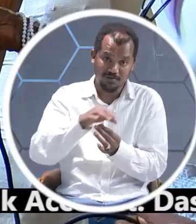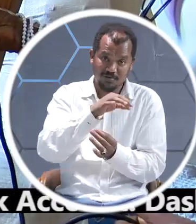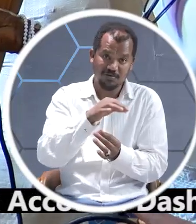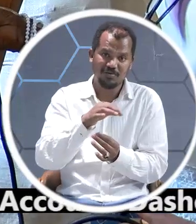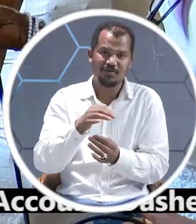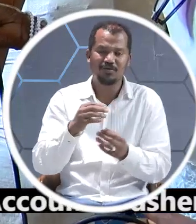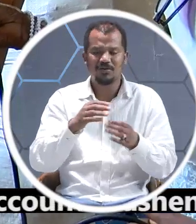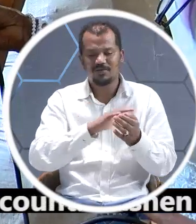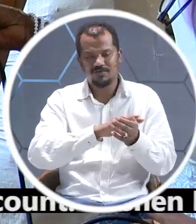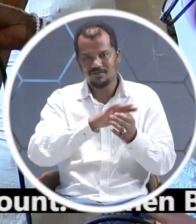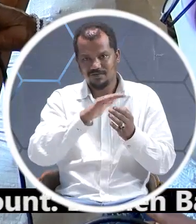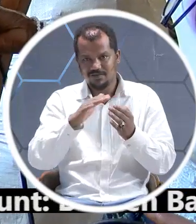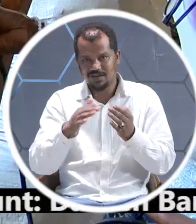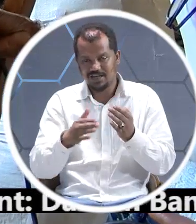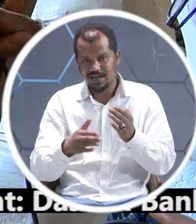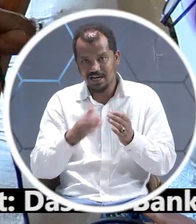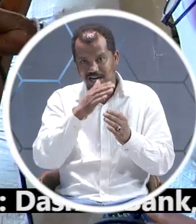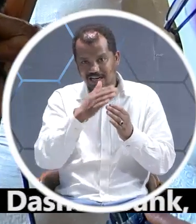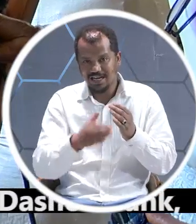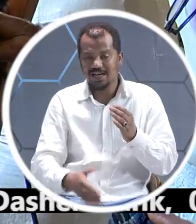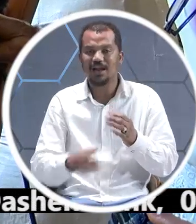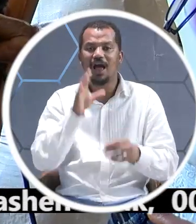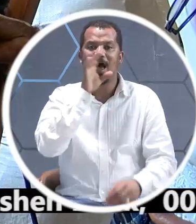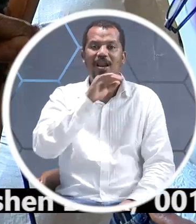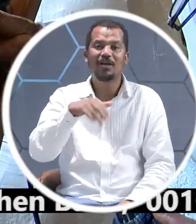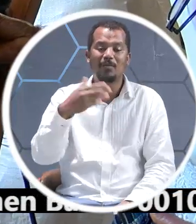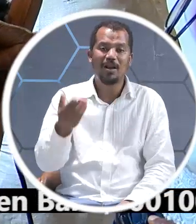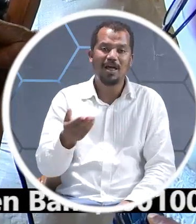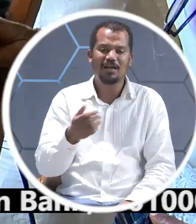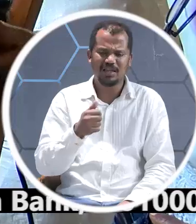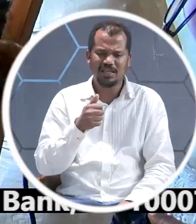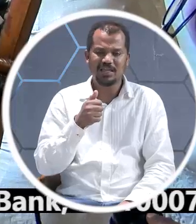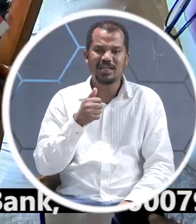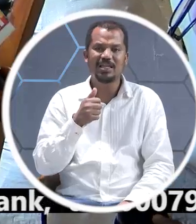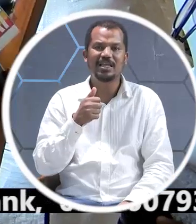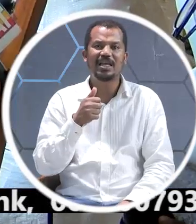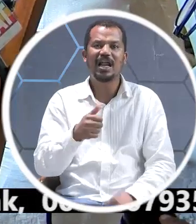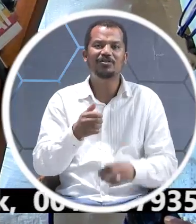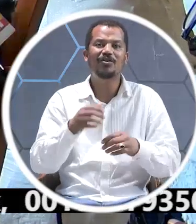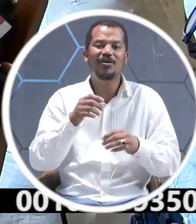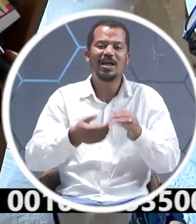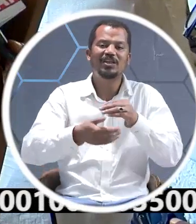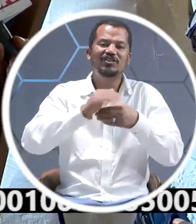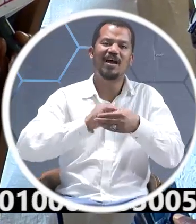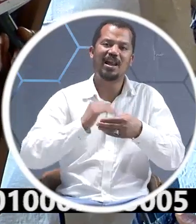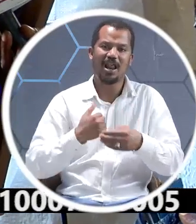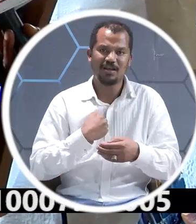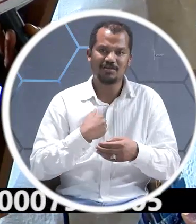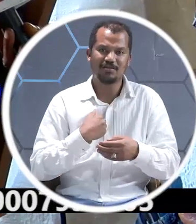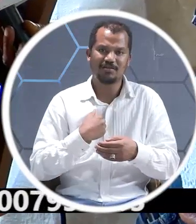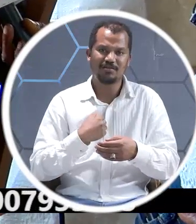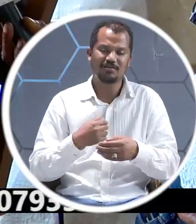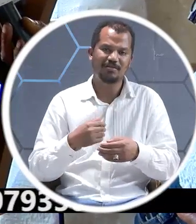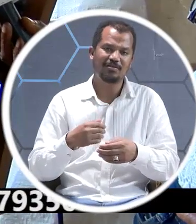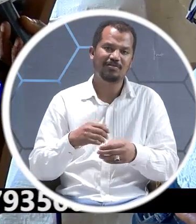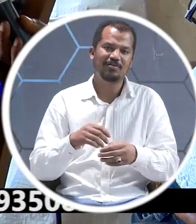ይገባሉ ይደረደራሉ ይደረደራሉ ይደረደራሉ ካለቁ በኋላ የራሳቸው ቻለ ነው ካበር አላችሁ ከዚህ ጋር